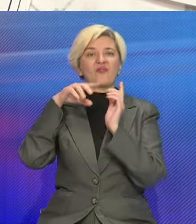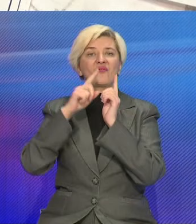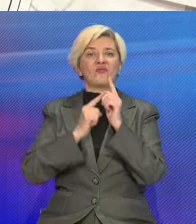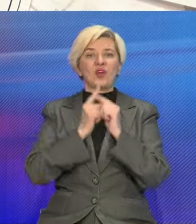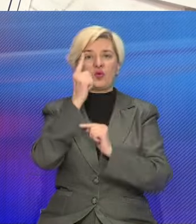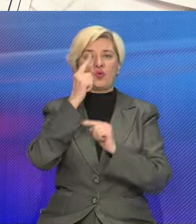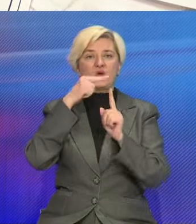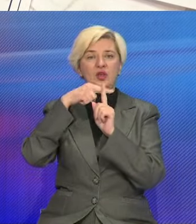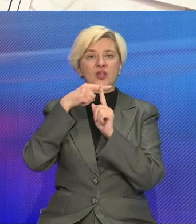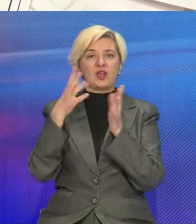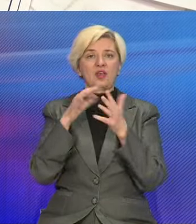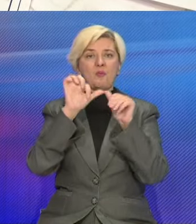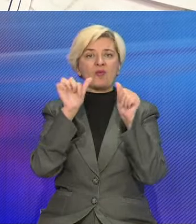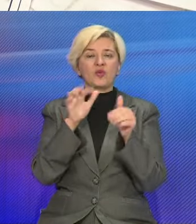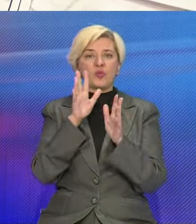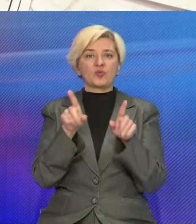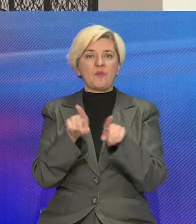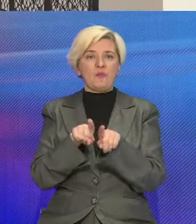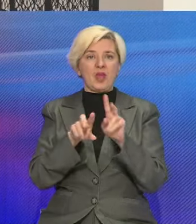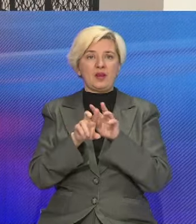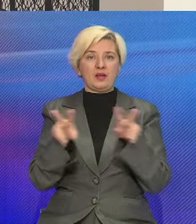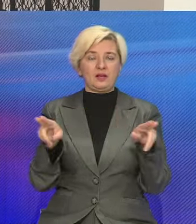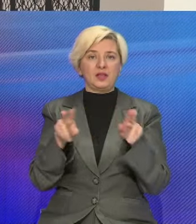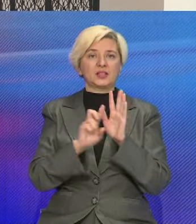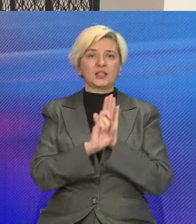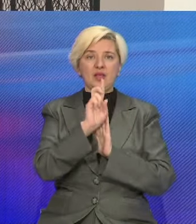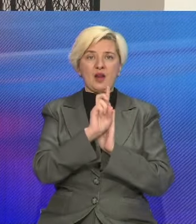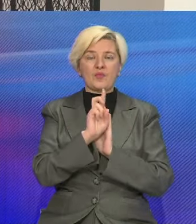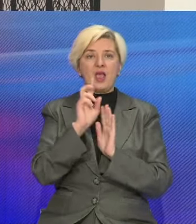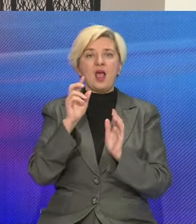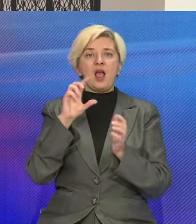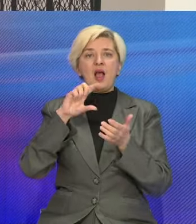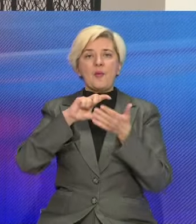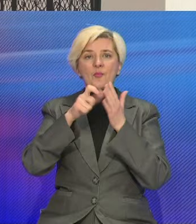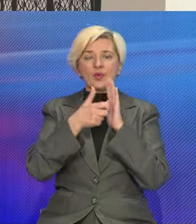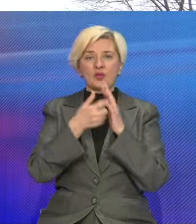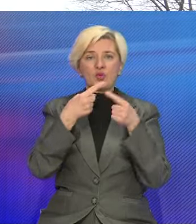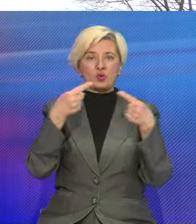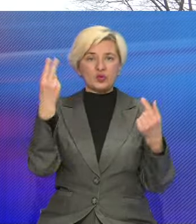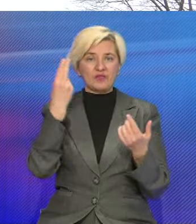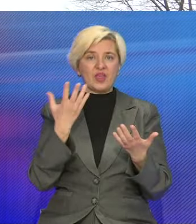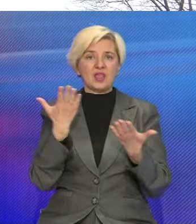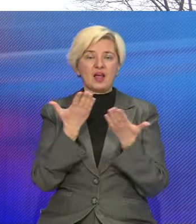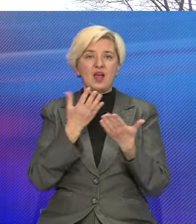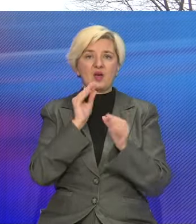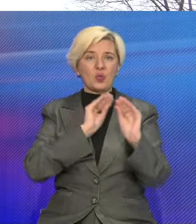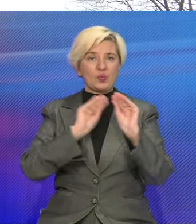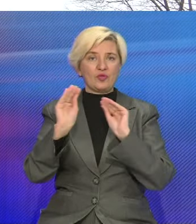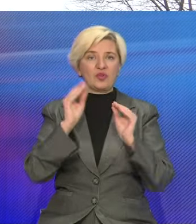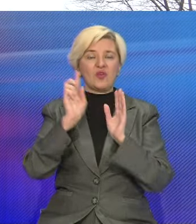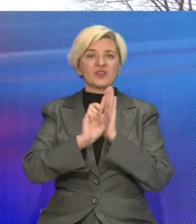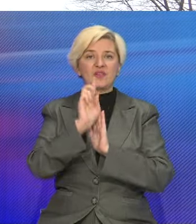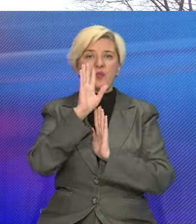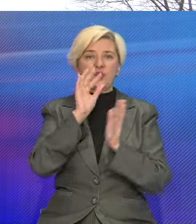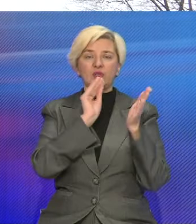будуть перекликаться з храмом. Подобне до рознокольоровой майюликовой плітки, яка у прыгожуває стіны царкви буде декор і на